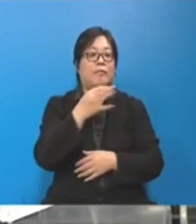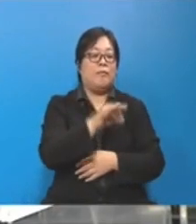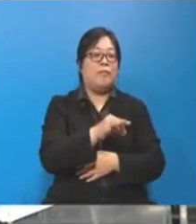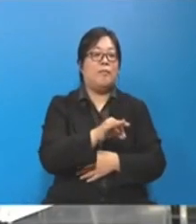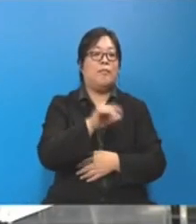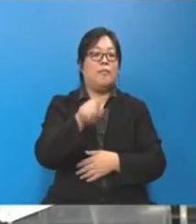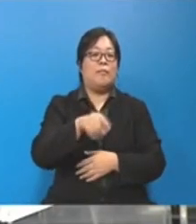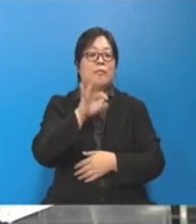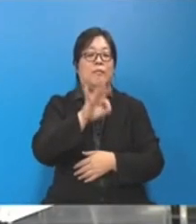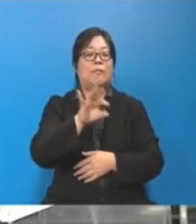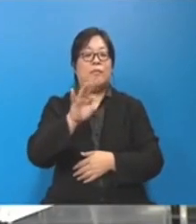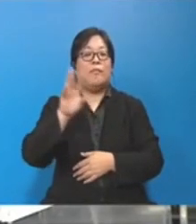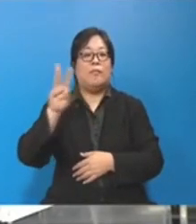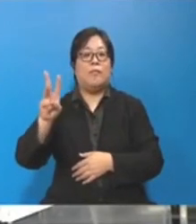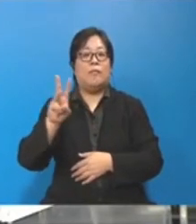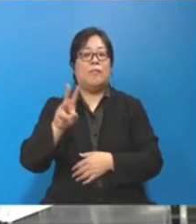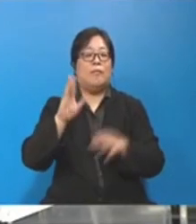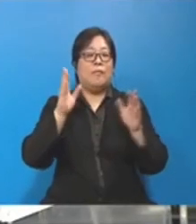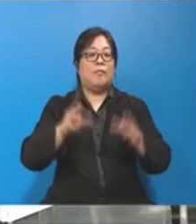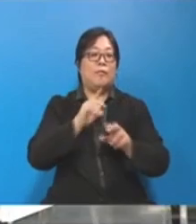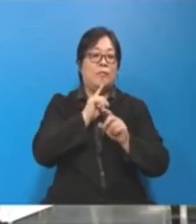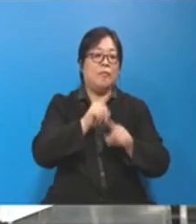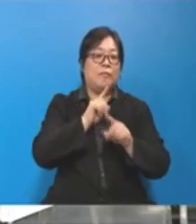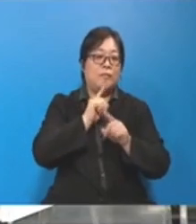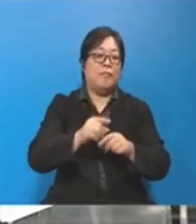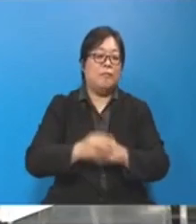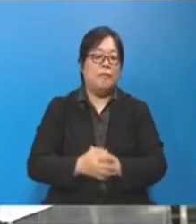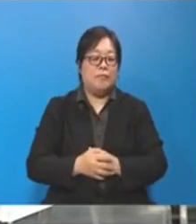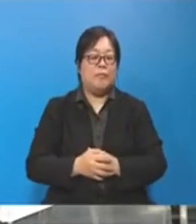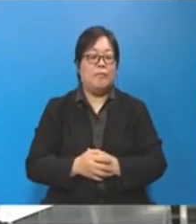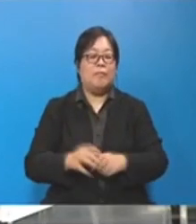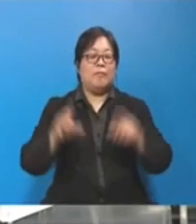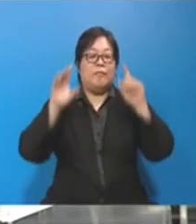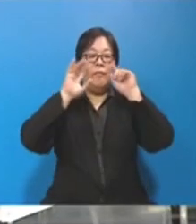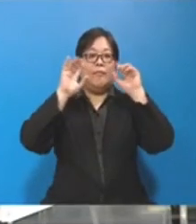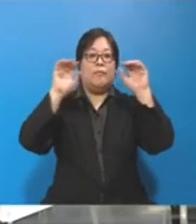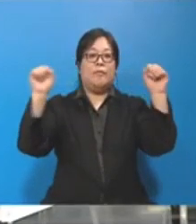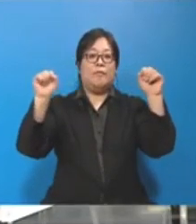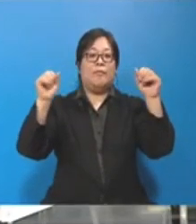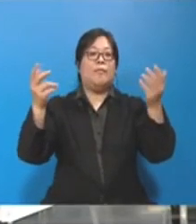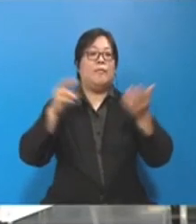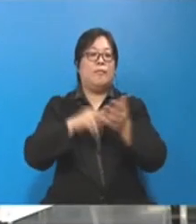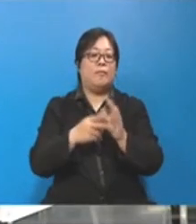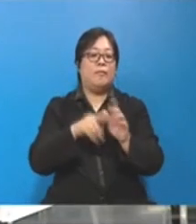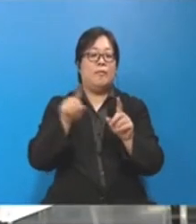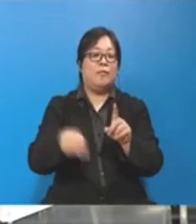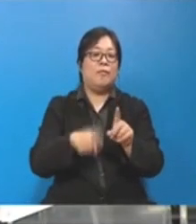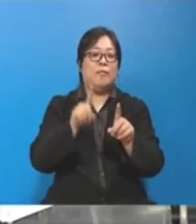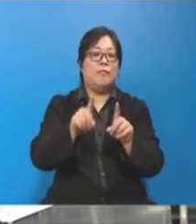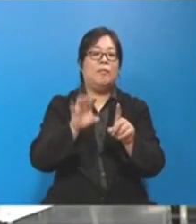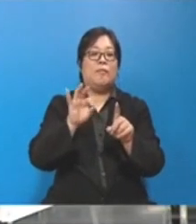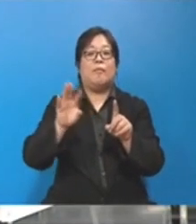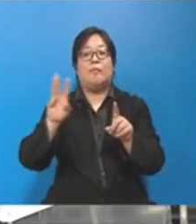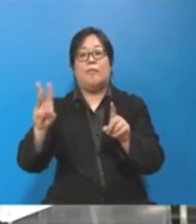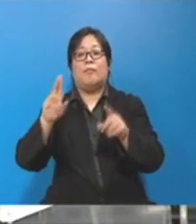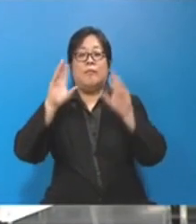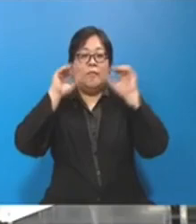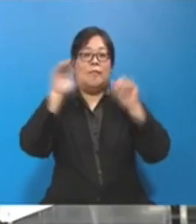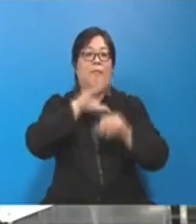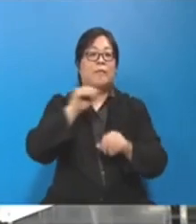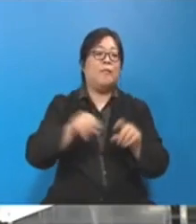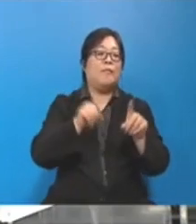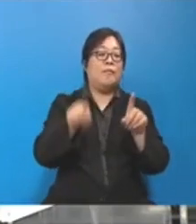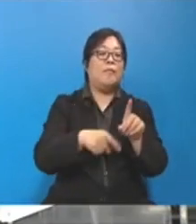1996 responden Hai majikan mana 1996 majikan dan